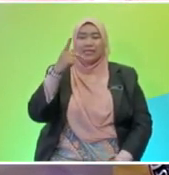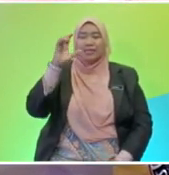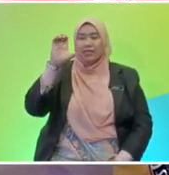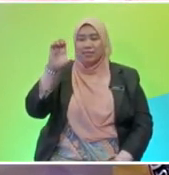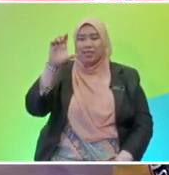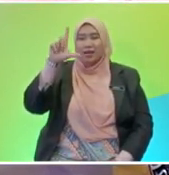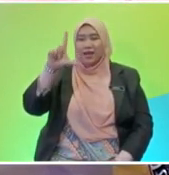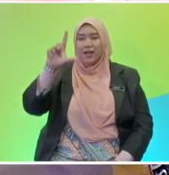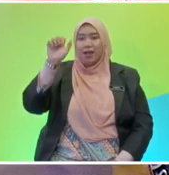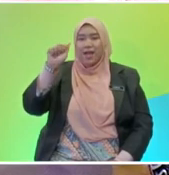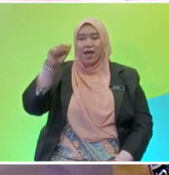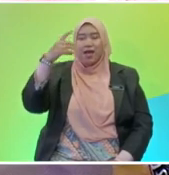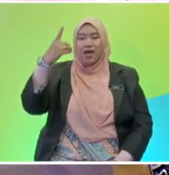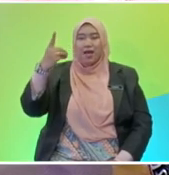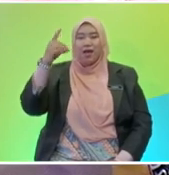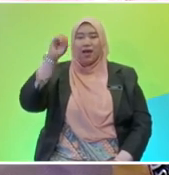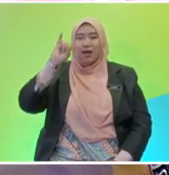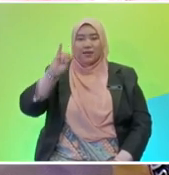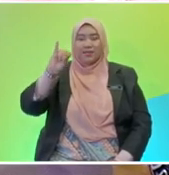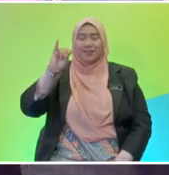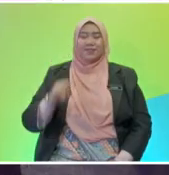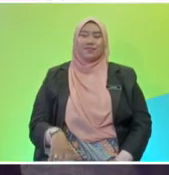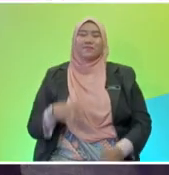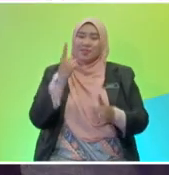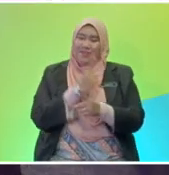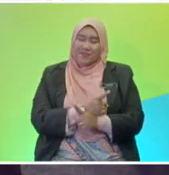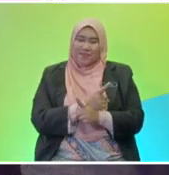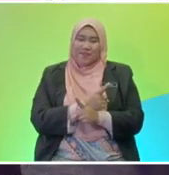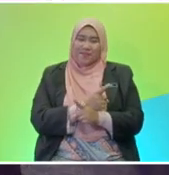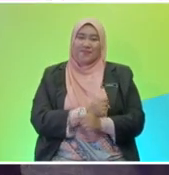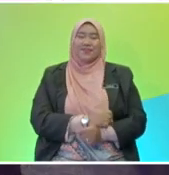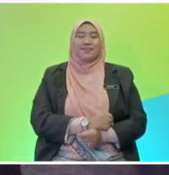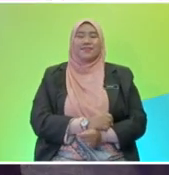keladi betul tepat sekali